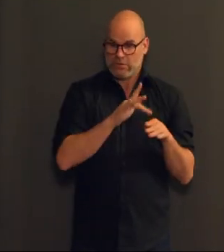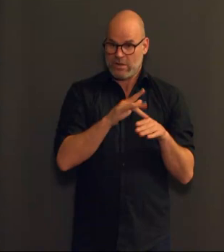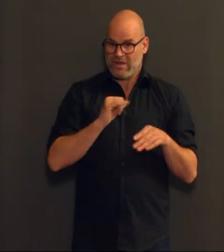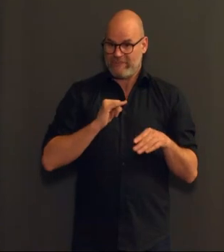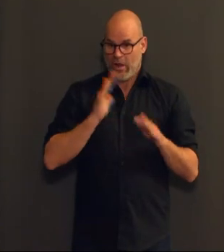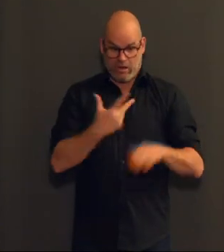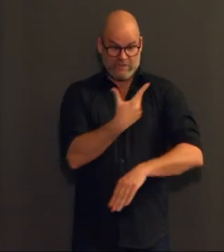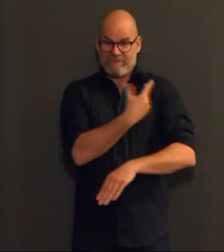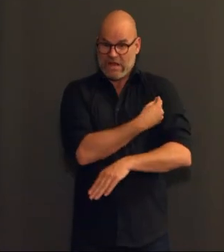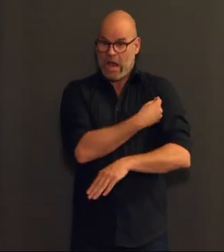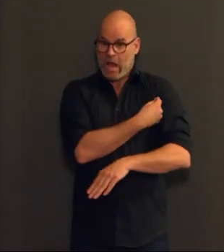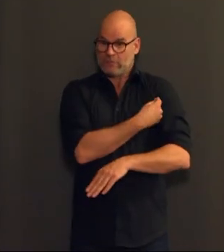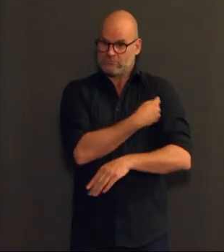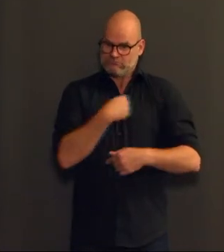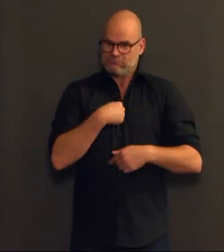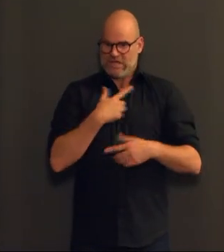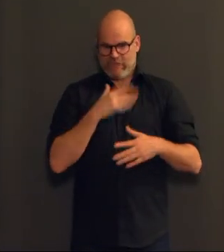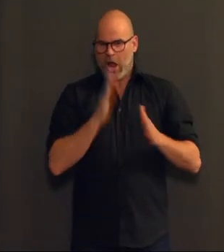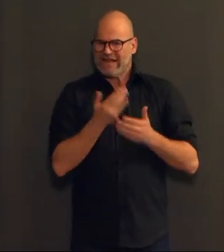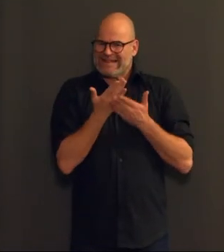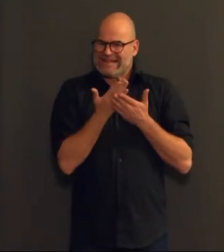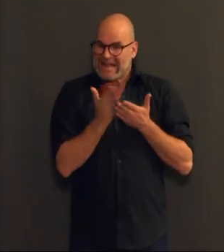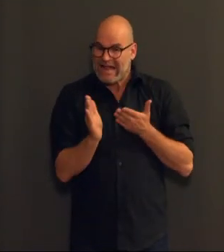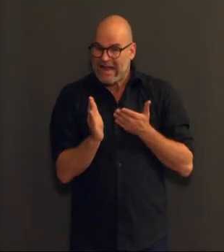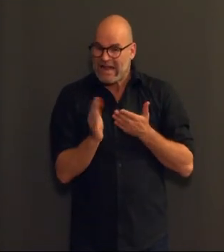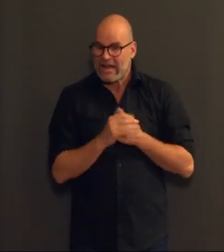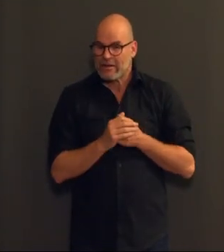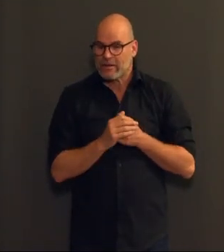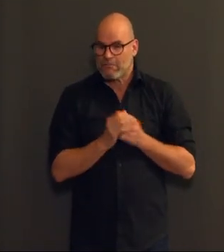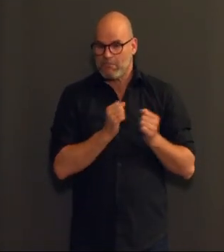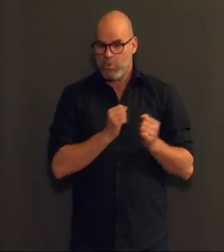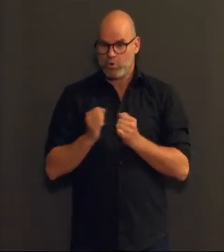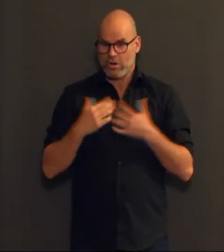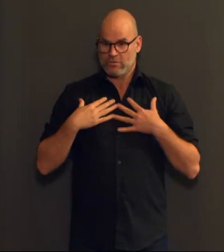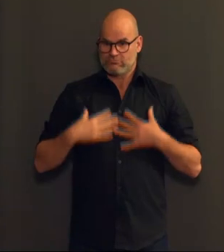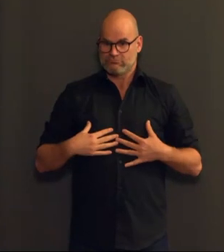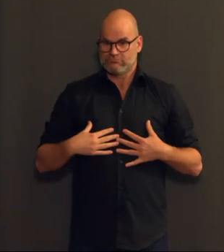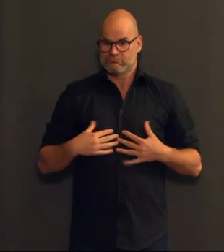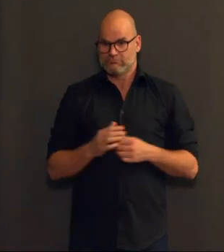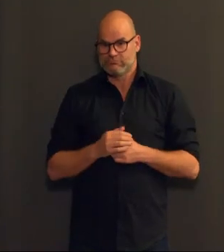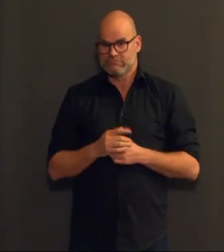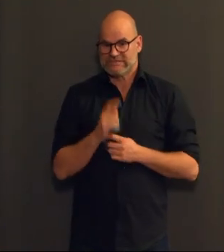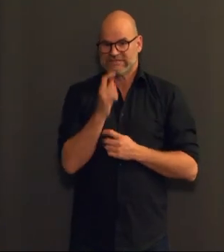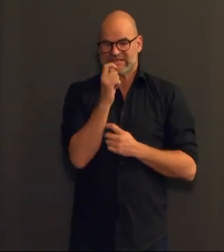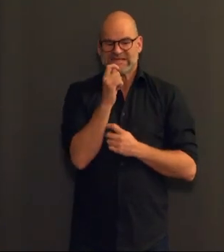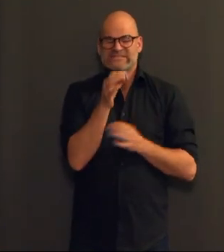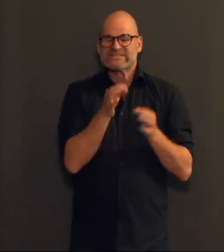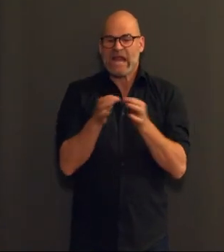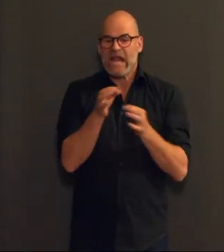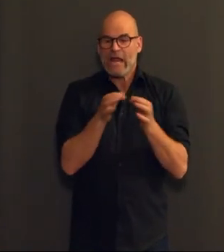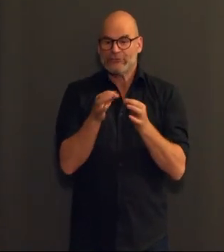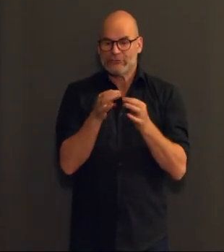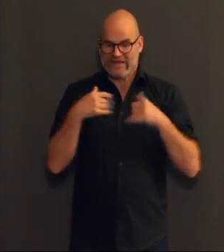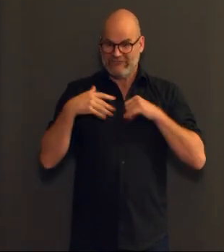T-cellen. Die worden ook geïnduceerd door bijvoorbeeld het AstraZeneca-vaccin of het Pfizer-vaccin of andere COVID-vaccins. En